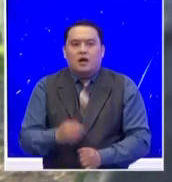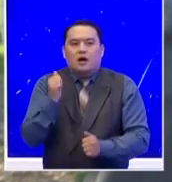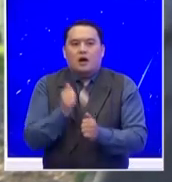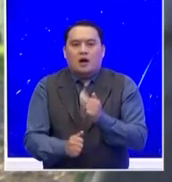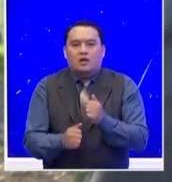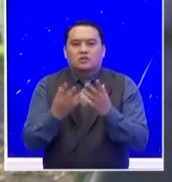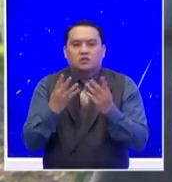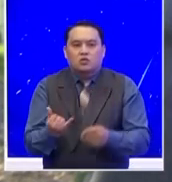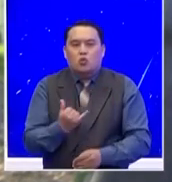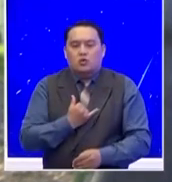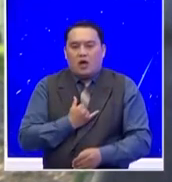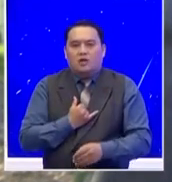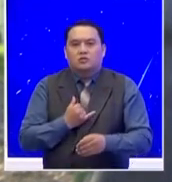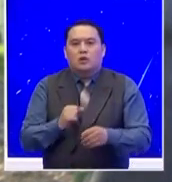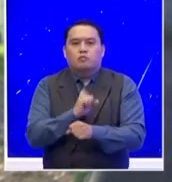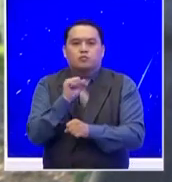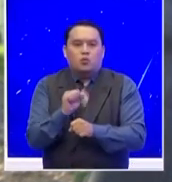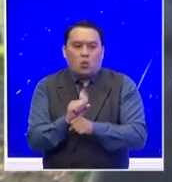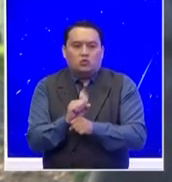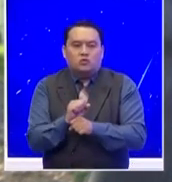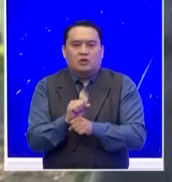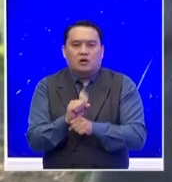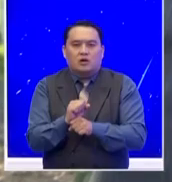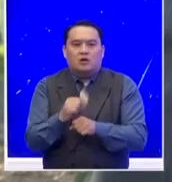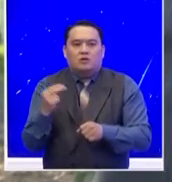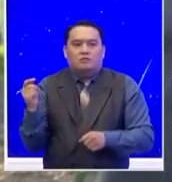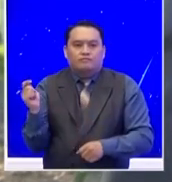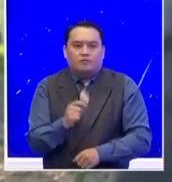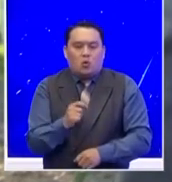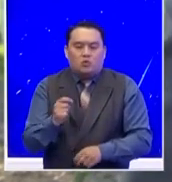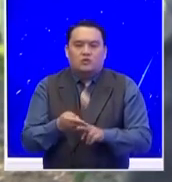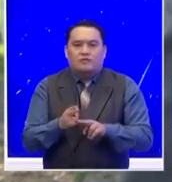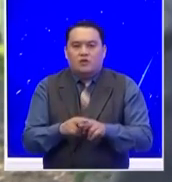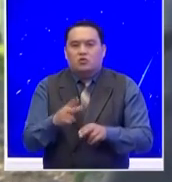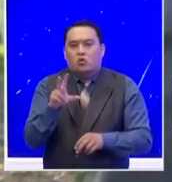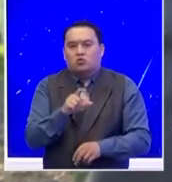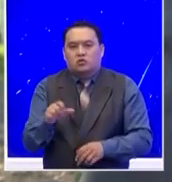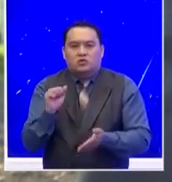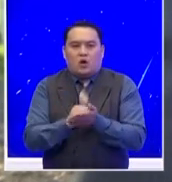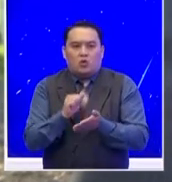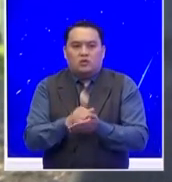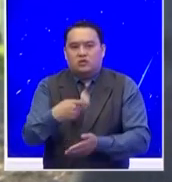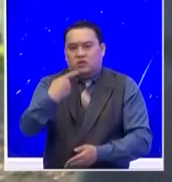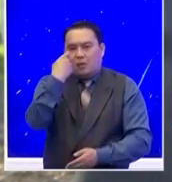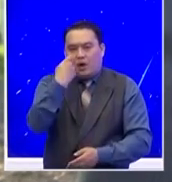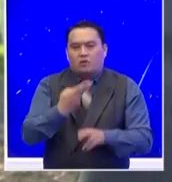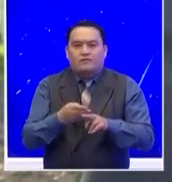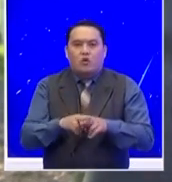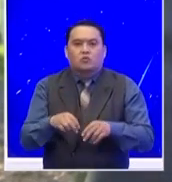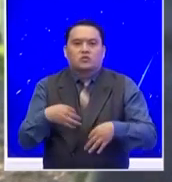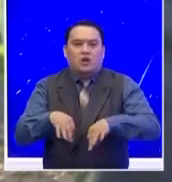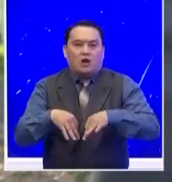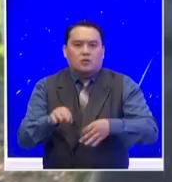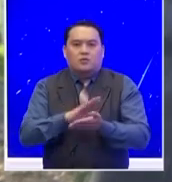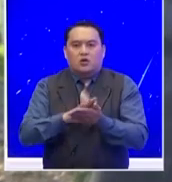Ежедневно у нас через блокпосты проезжает около 200 автомашин и более 300 человек. У людей проверяют документы и температуру, а транспортные